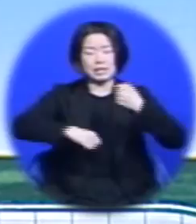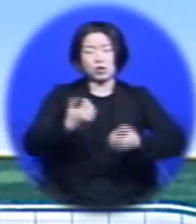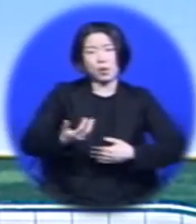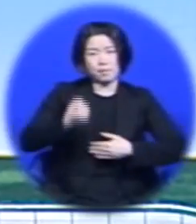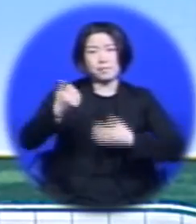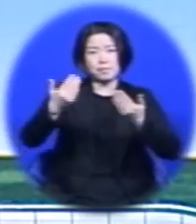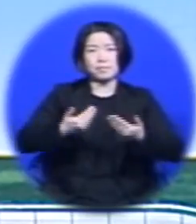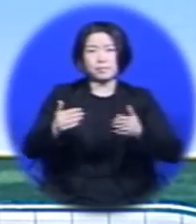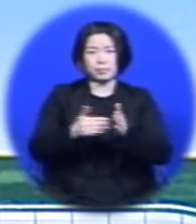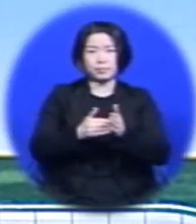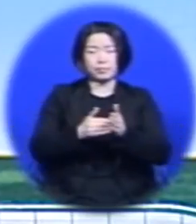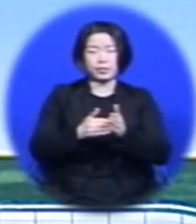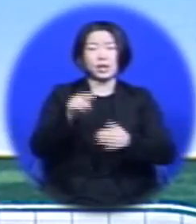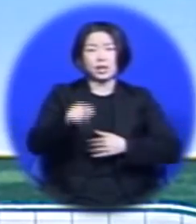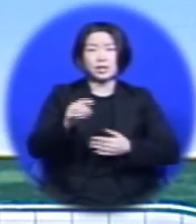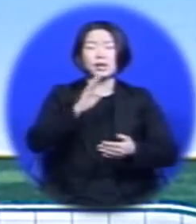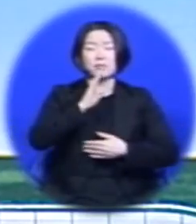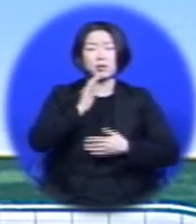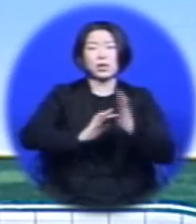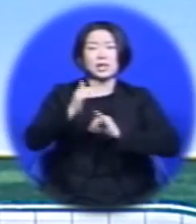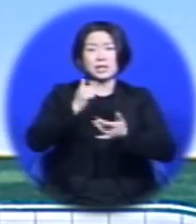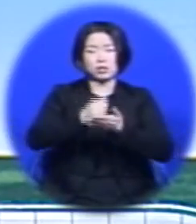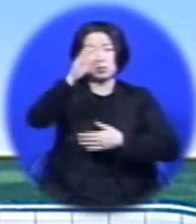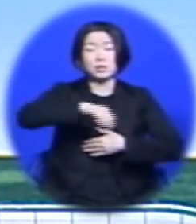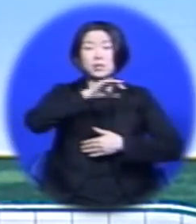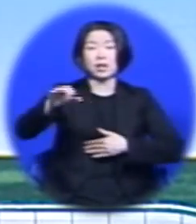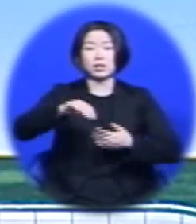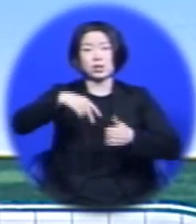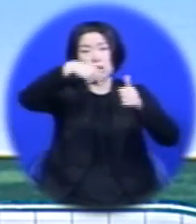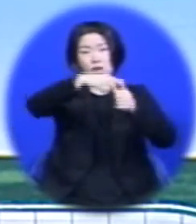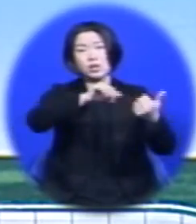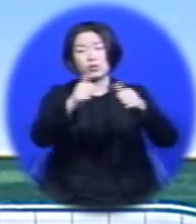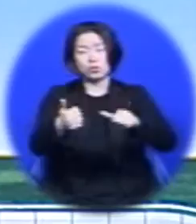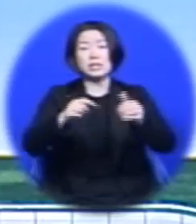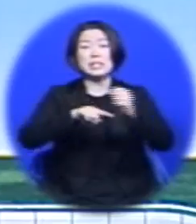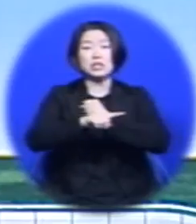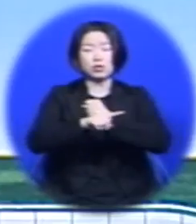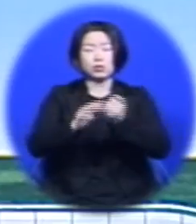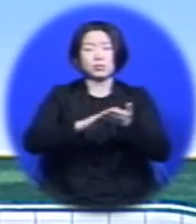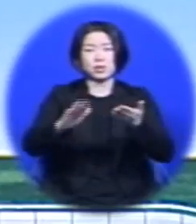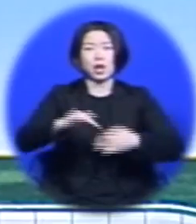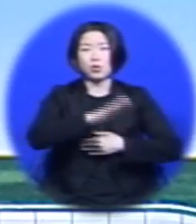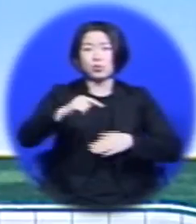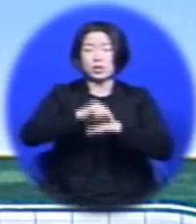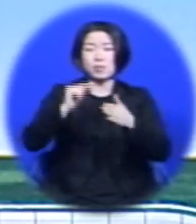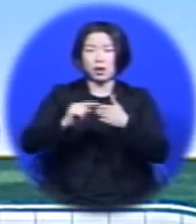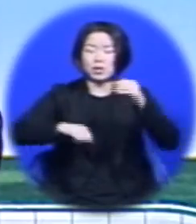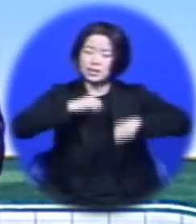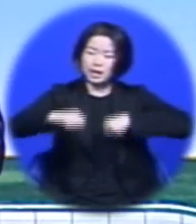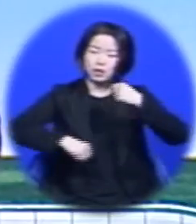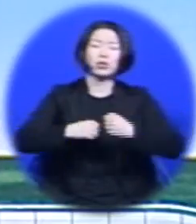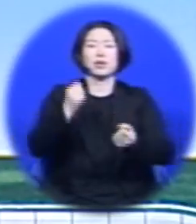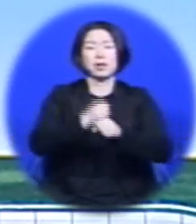이것이 바로 예수님이 십자가에 달려 죽으신 이유입니다 우리를 우리 마음을 자유하게 만들어 주시오 그래서